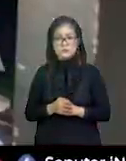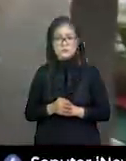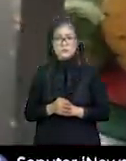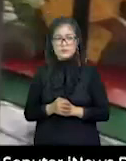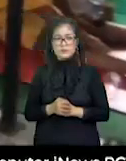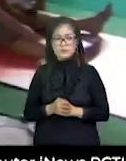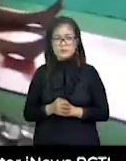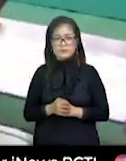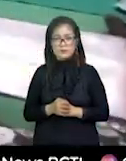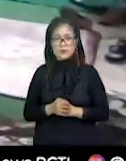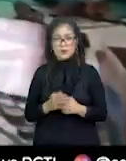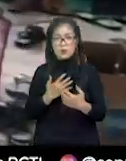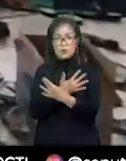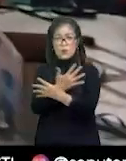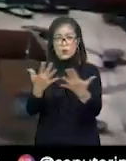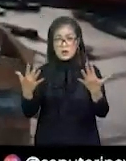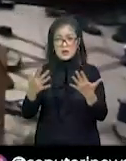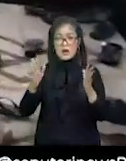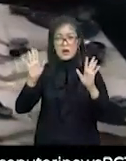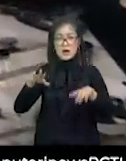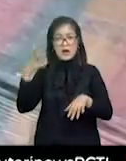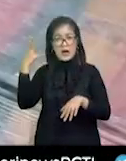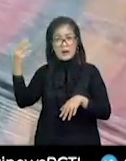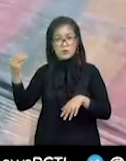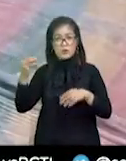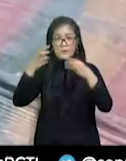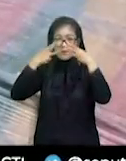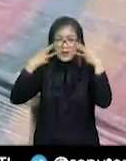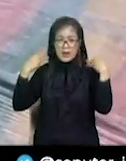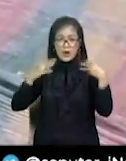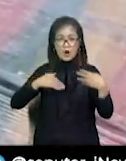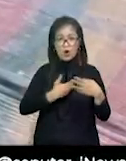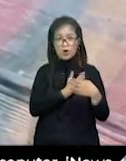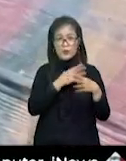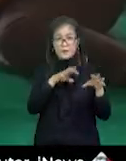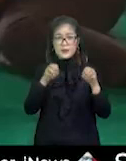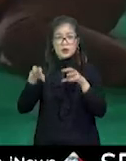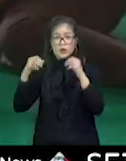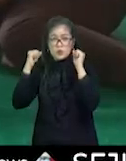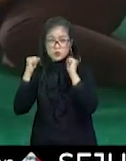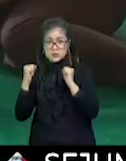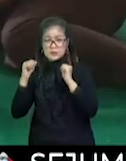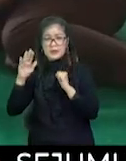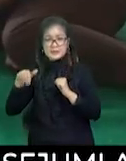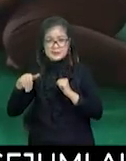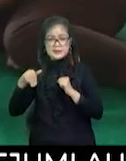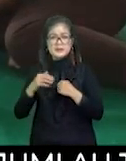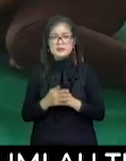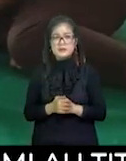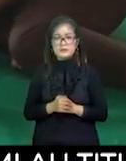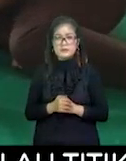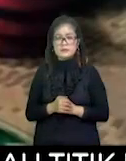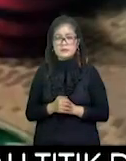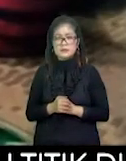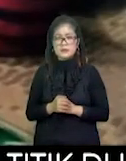Warga Kampung Putih Kota Malang, Jawa Timur korban banjir bandang hingga kini masih mengungsi. Para pengungsi korban banjir bandang ini